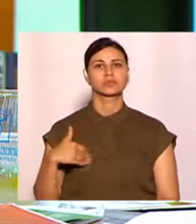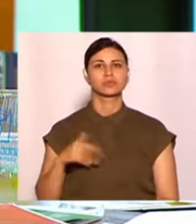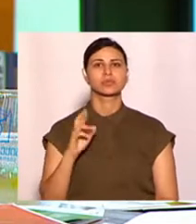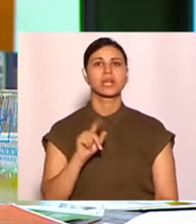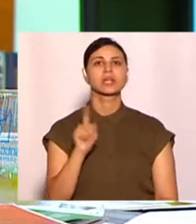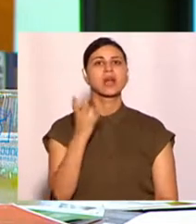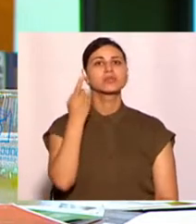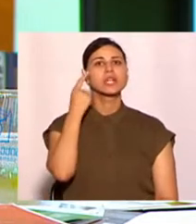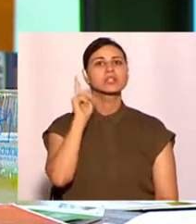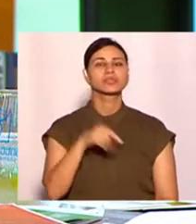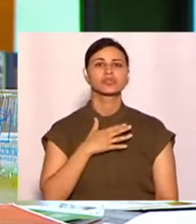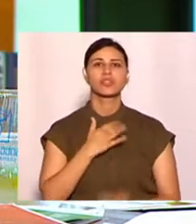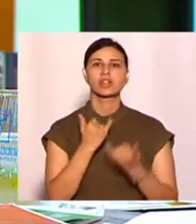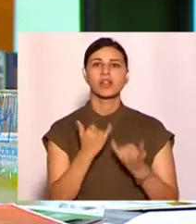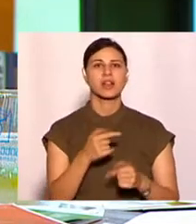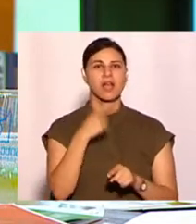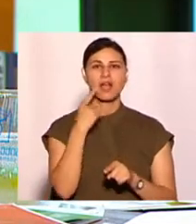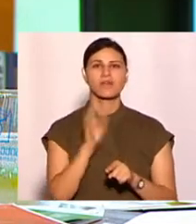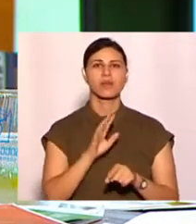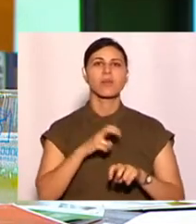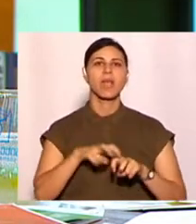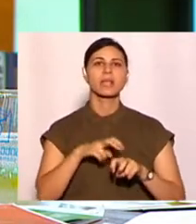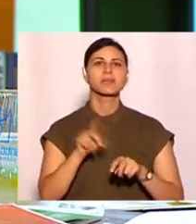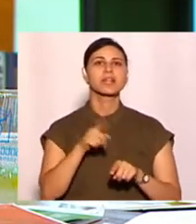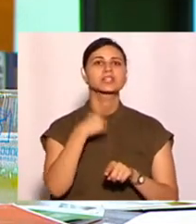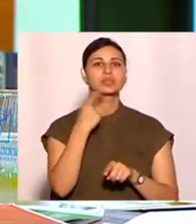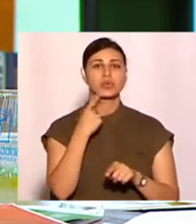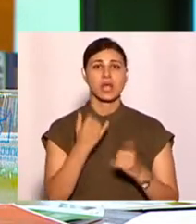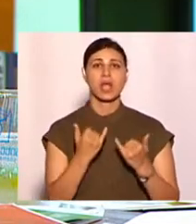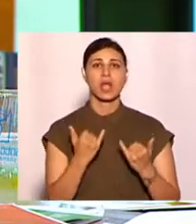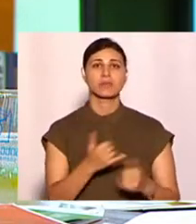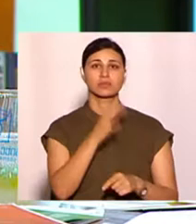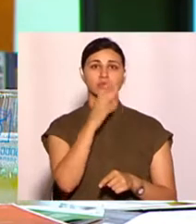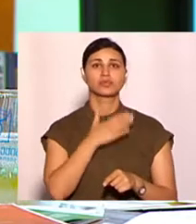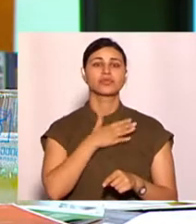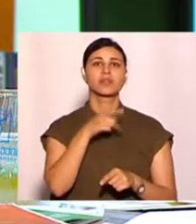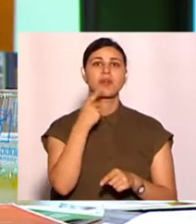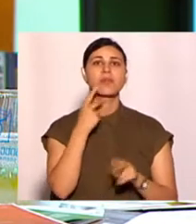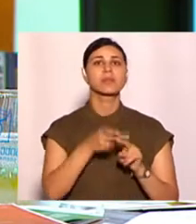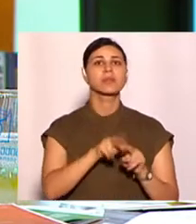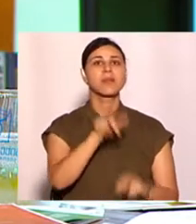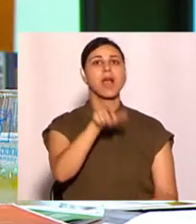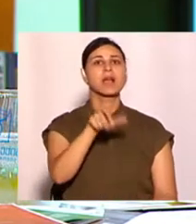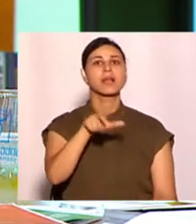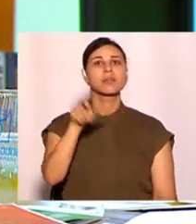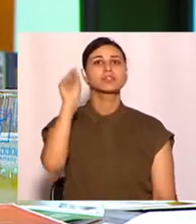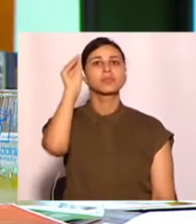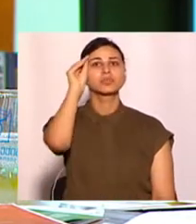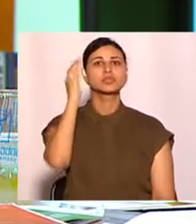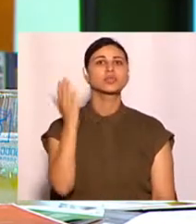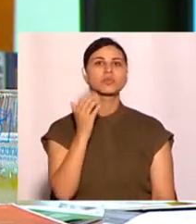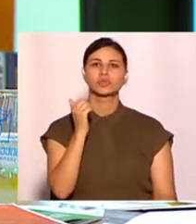უნდა იცოდეს. ჩვენ ახლა არ ვსაუბრობთ ექიმი რას იტყოდა, ამ შემთხვევაში ჩვენ ვსაუბრობთ იმ ადამიანის პოზიციიდან,